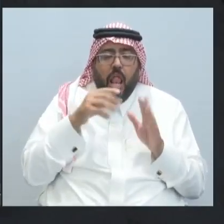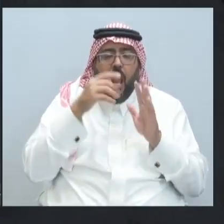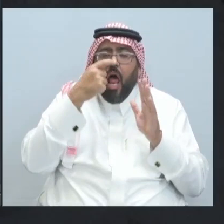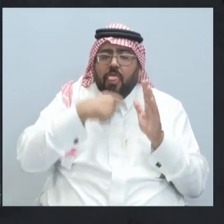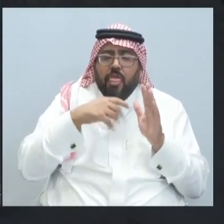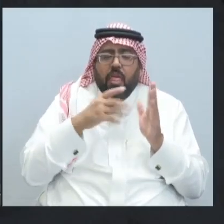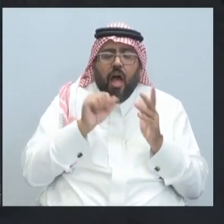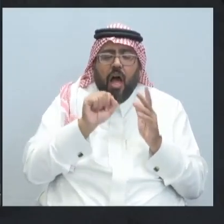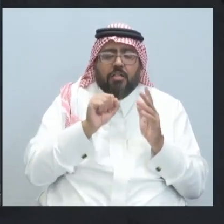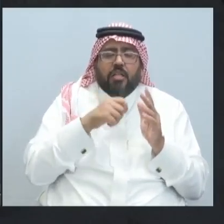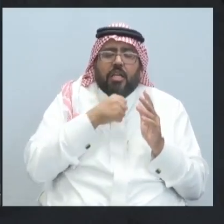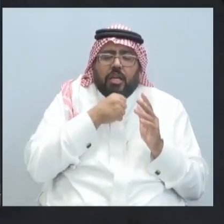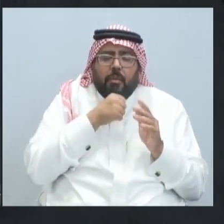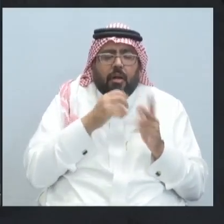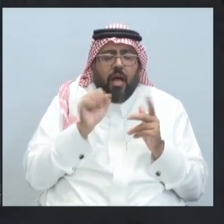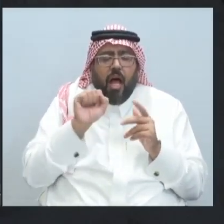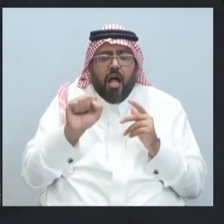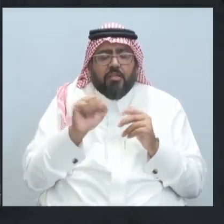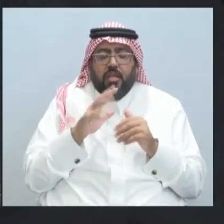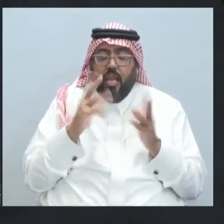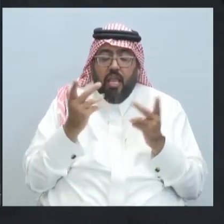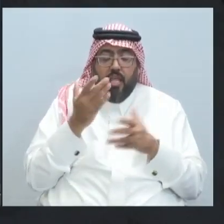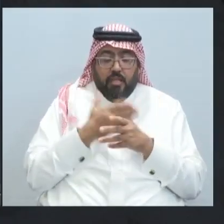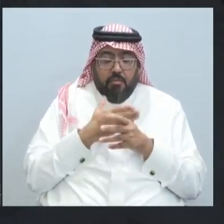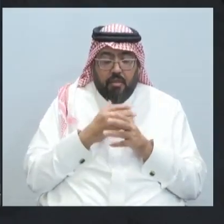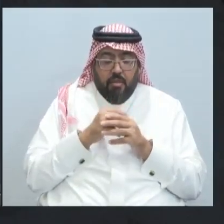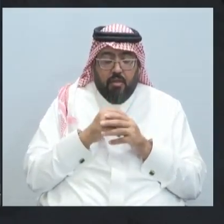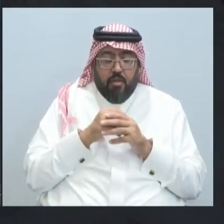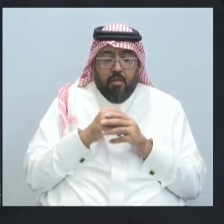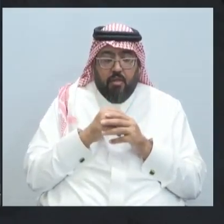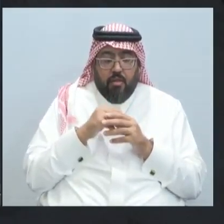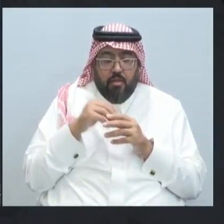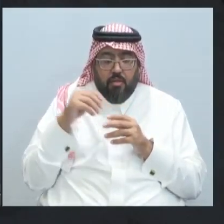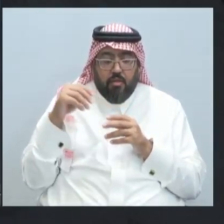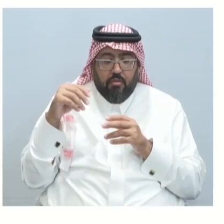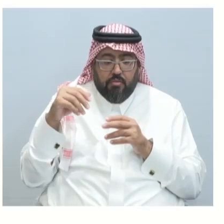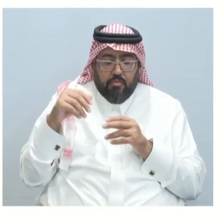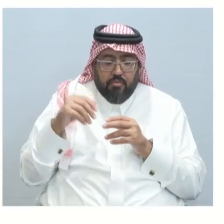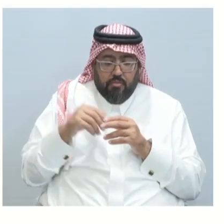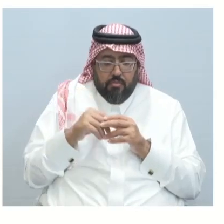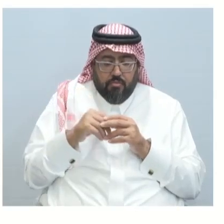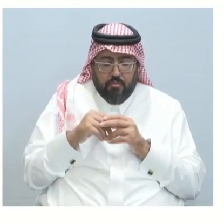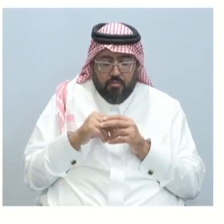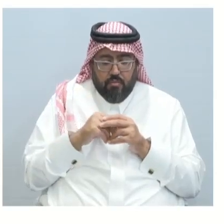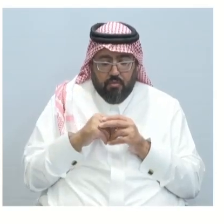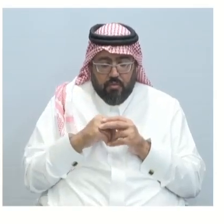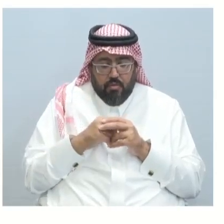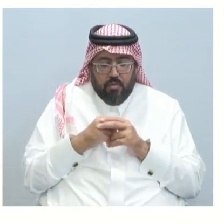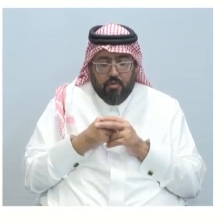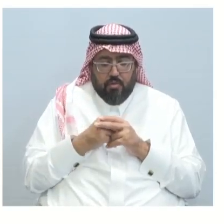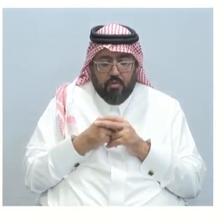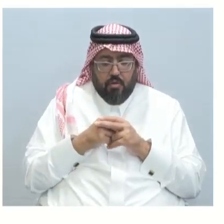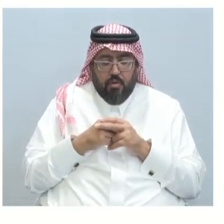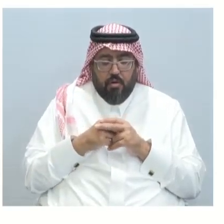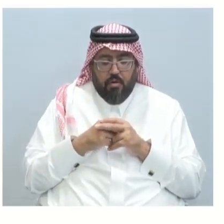خص الكبر دون غيره في الحديث مع ان بر الوالدين يكون يكون في يكون واجبا في كل